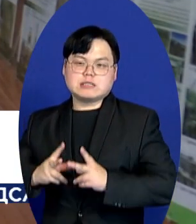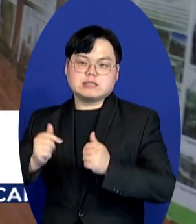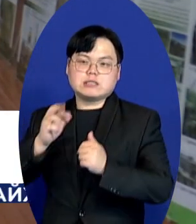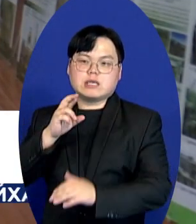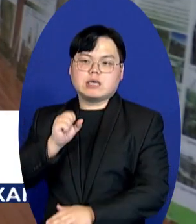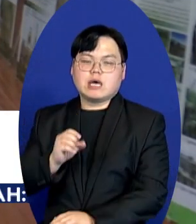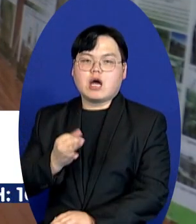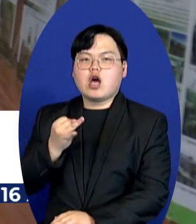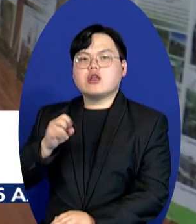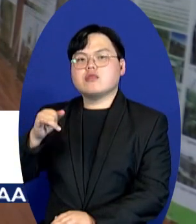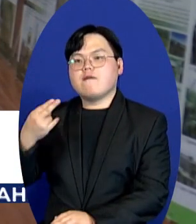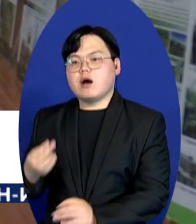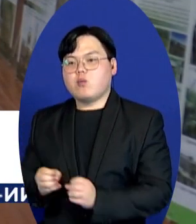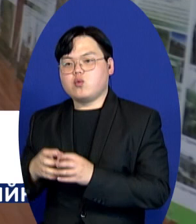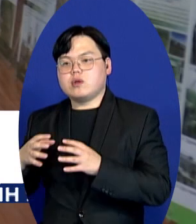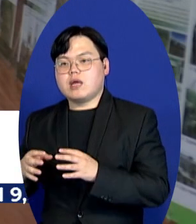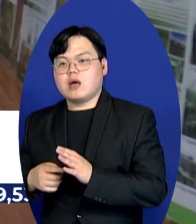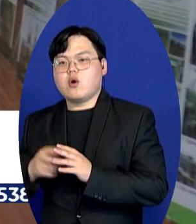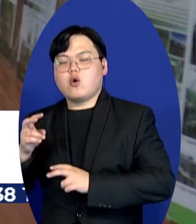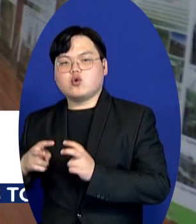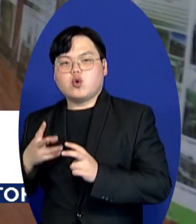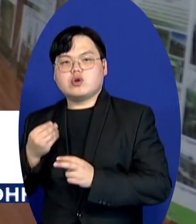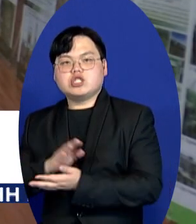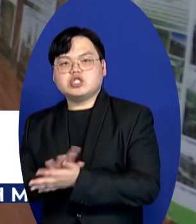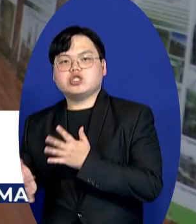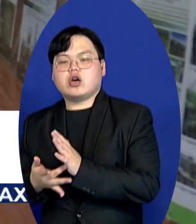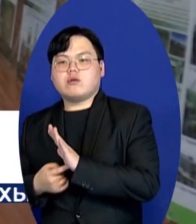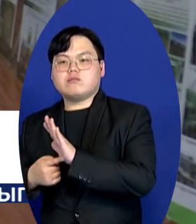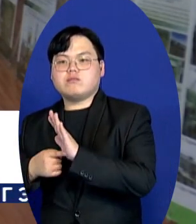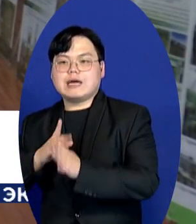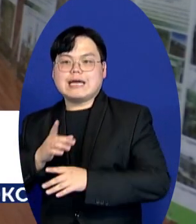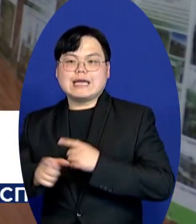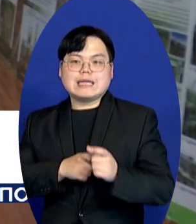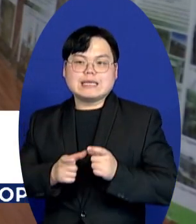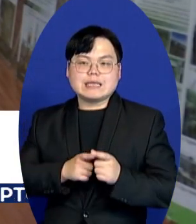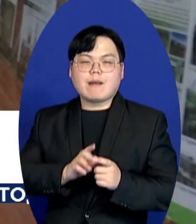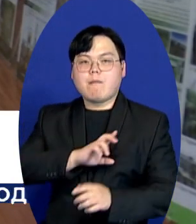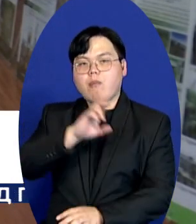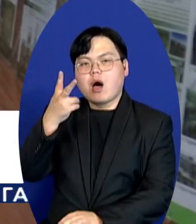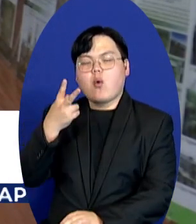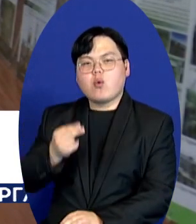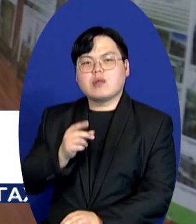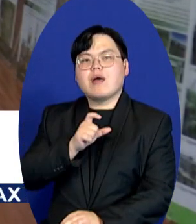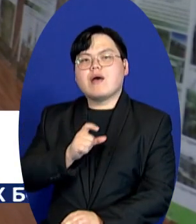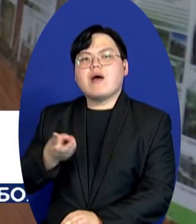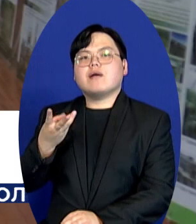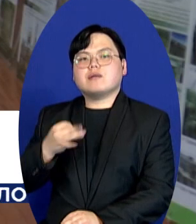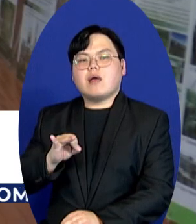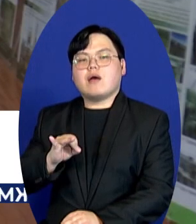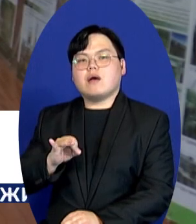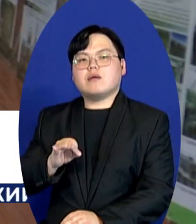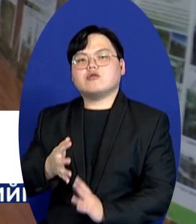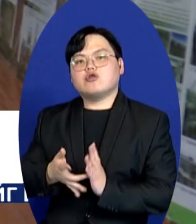инновацийн бүтээгдэхүүнүүдийг яаж одоо үйлдвэрлэлд нэвтрүүлж, шин технологиг үйлдвэрлэлд бий болгож, эдийн засгийн улам байгаль орчны дээлтэй технологиудыг нэвтрүүлэх тал